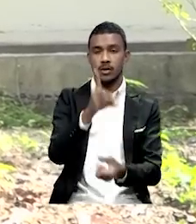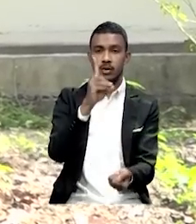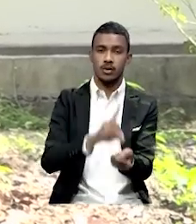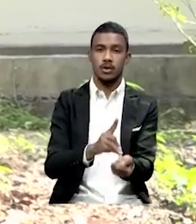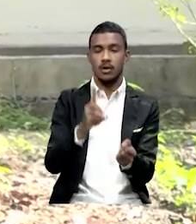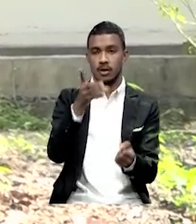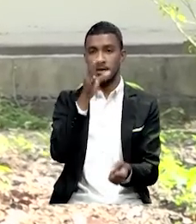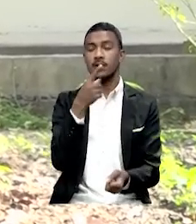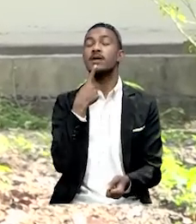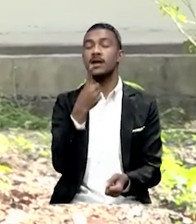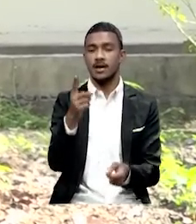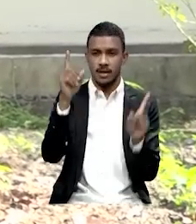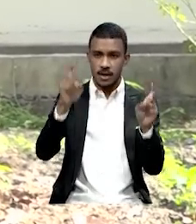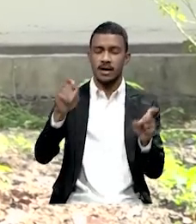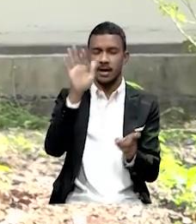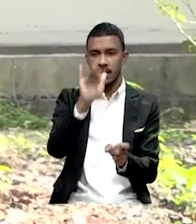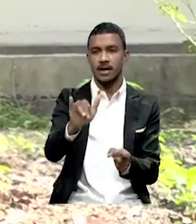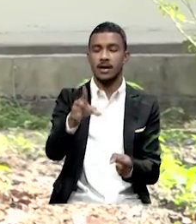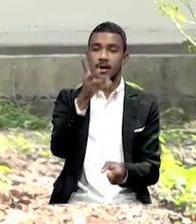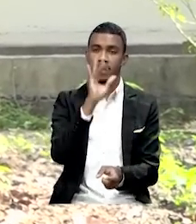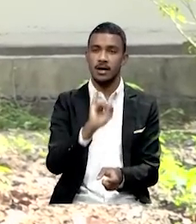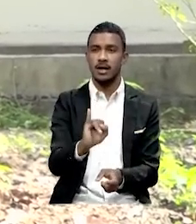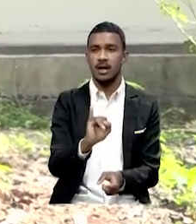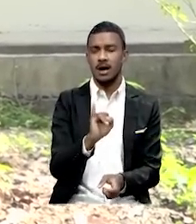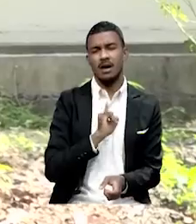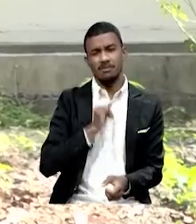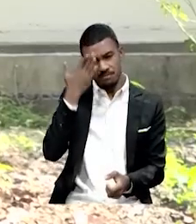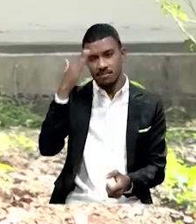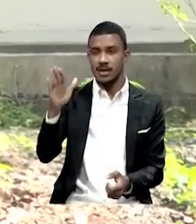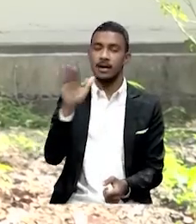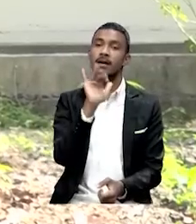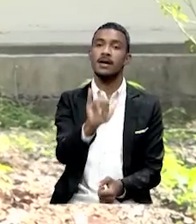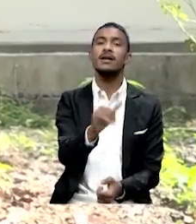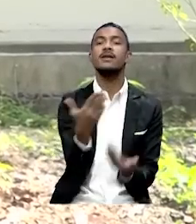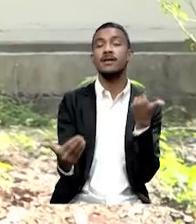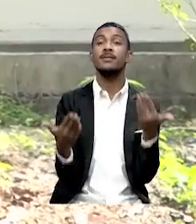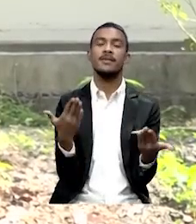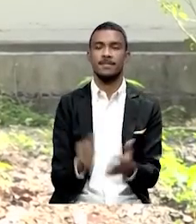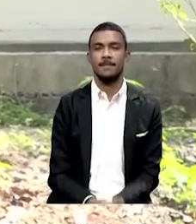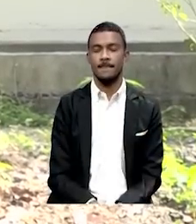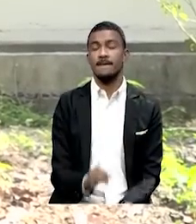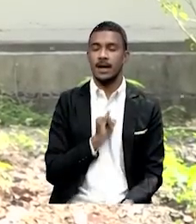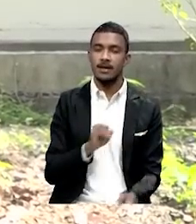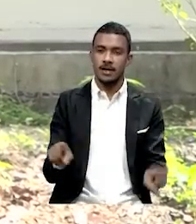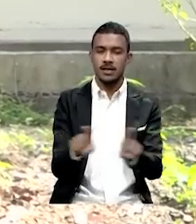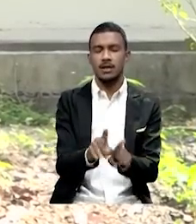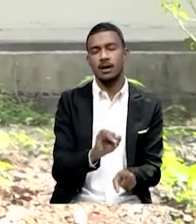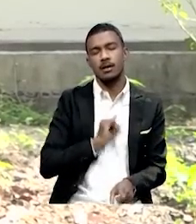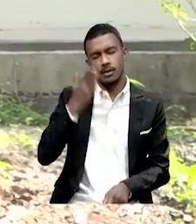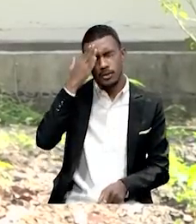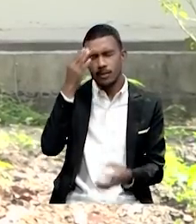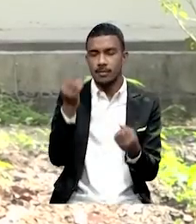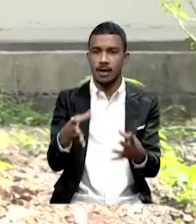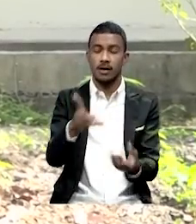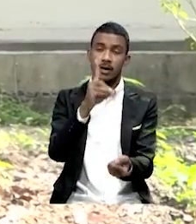hela di lana masa awan saya bingung los ni. Atu bah hela los ya ni be. Awan saya awan ni barak los haus sebab doktor